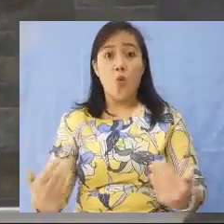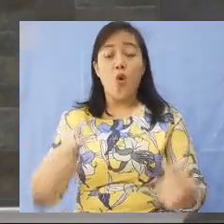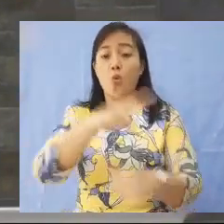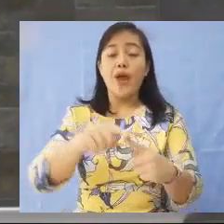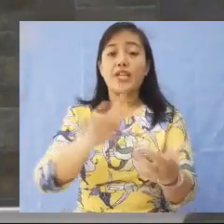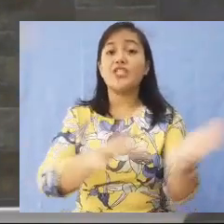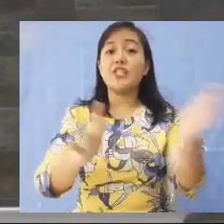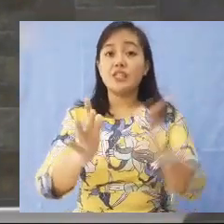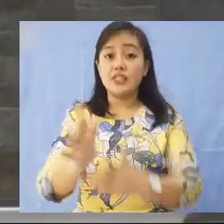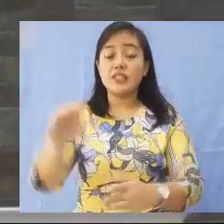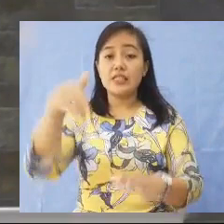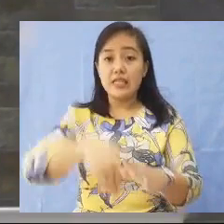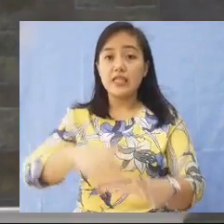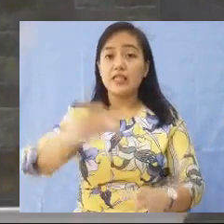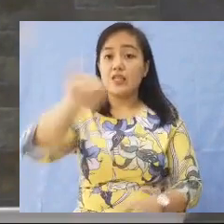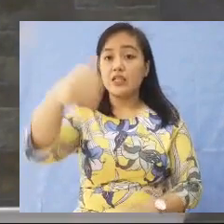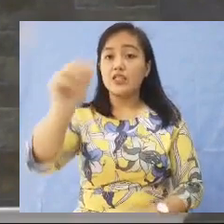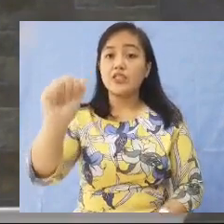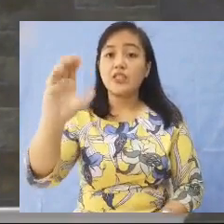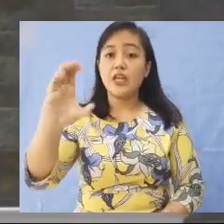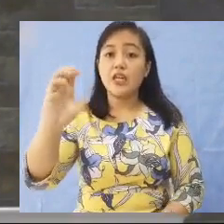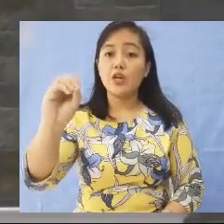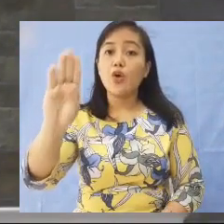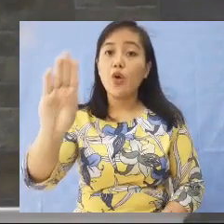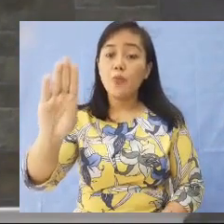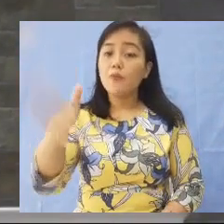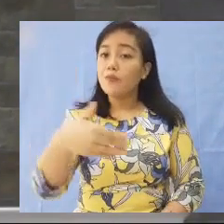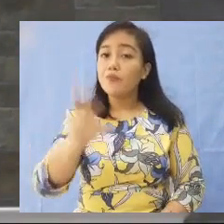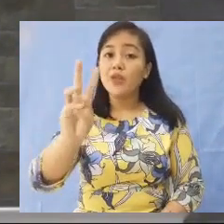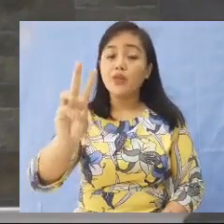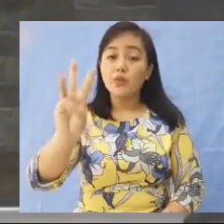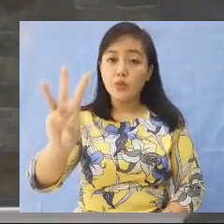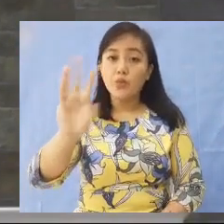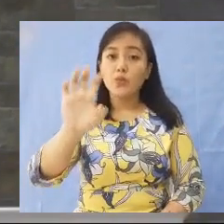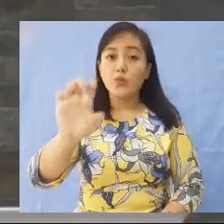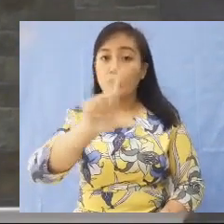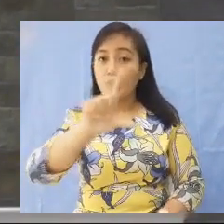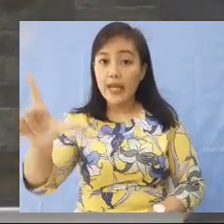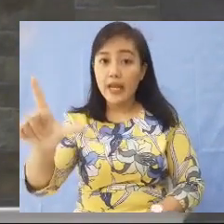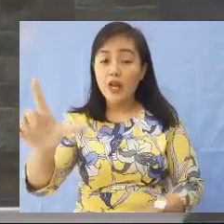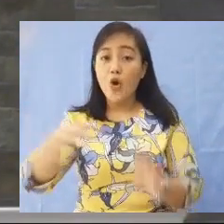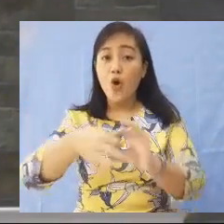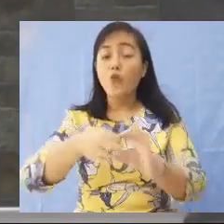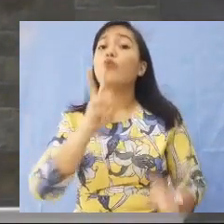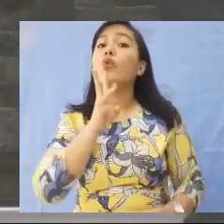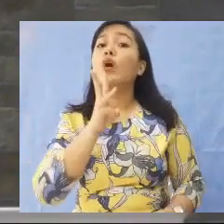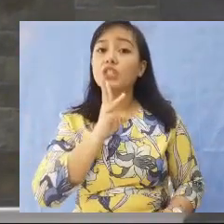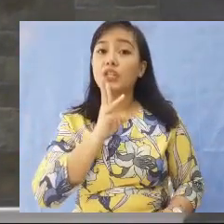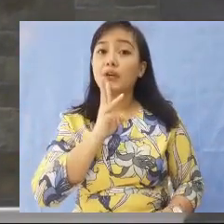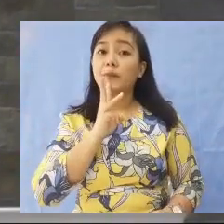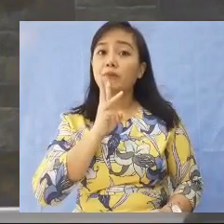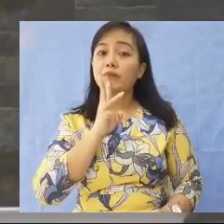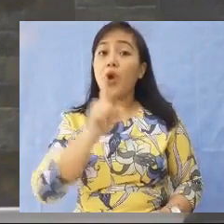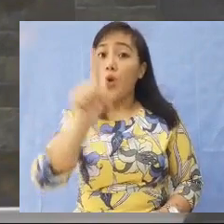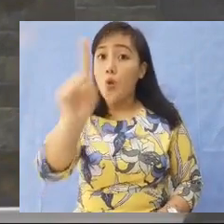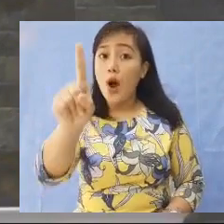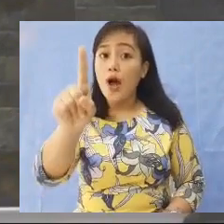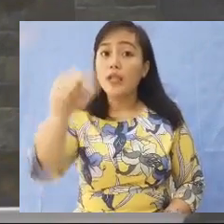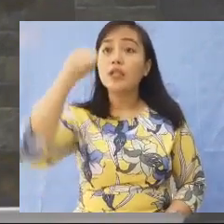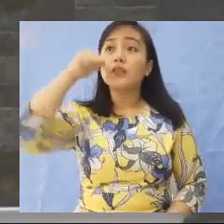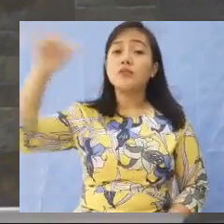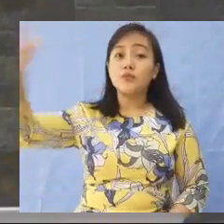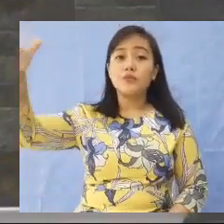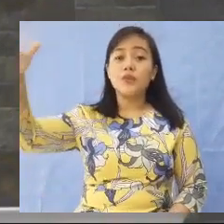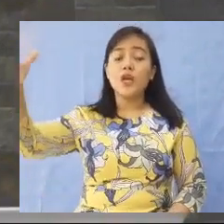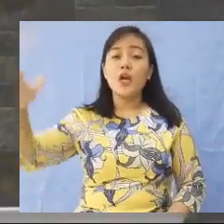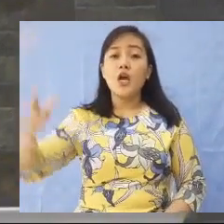well. Ano po ang purpose niya? Para kumuha ng tubig. Samantalang ang Panginoon Jesucristo ay nandoon nakaupo sa